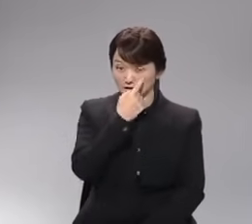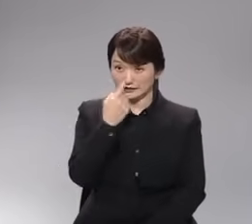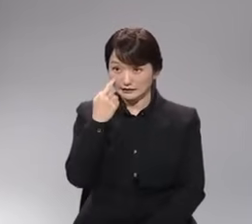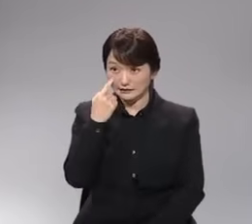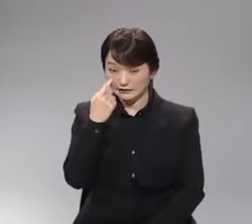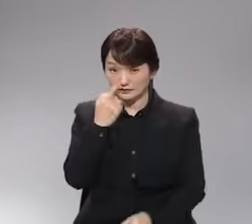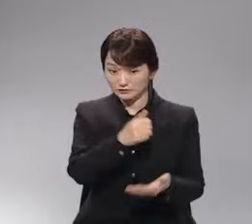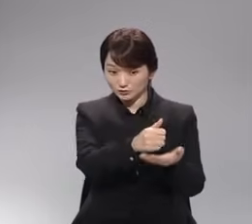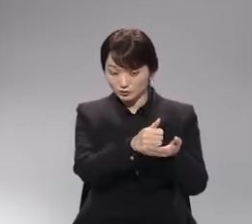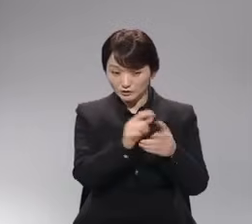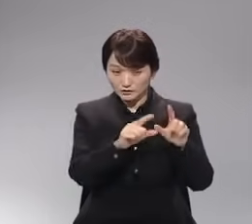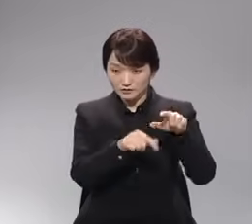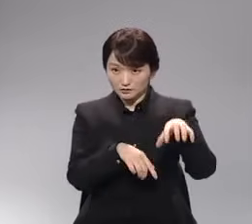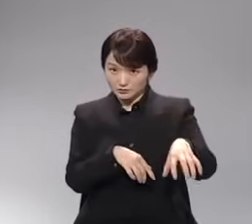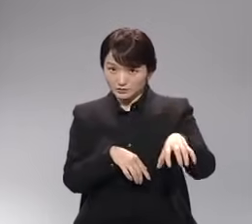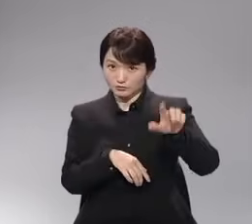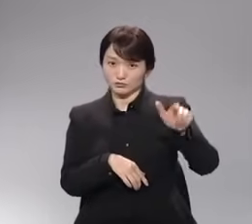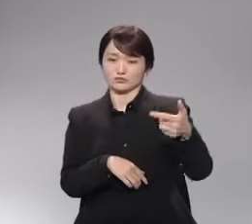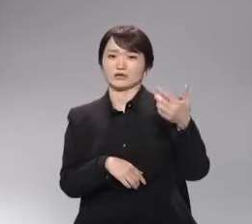이 고객이 사는 곳은